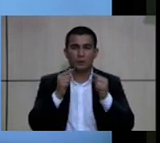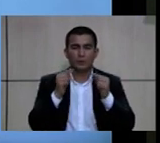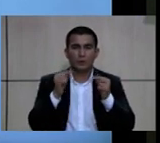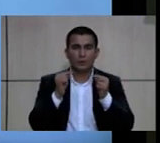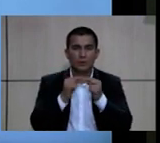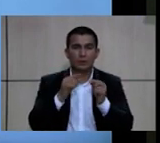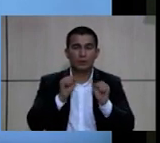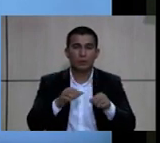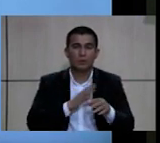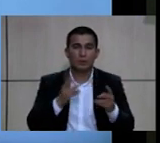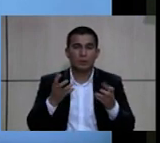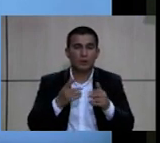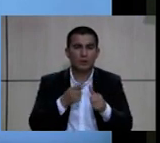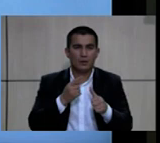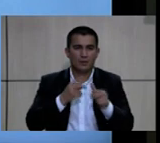burchak nomini toping.